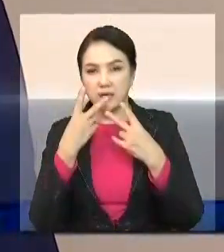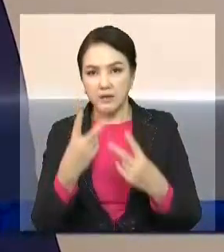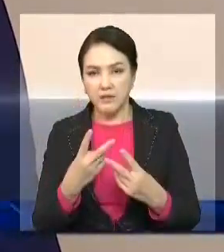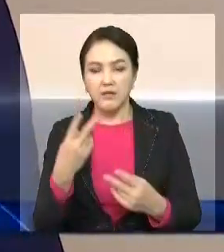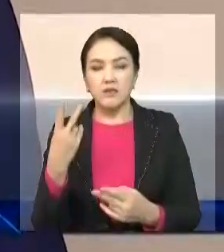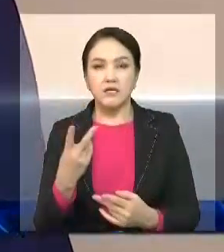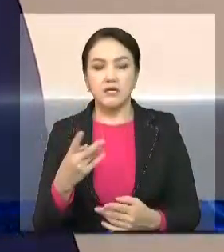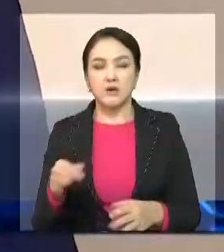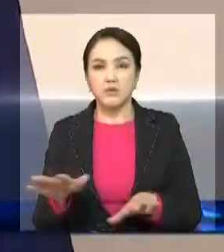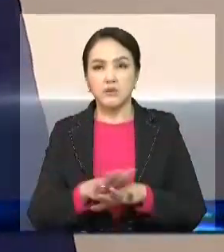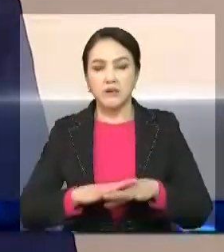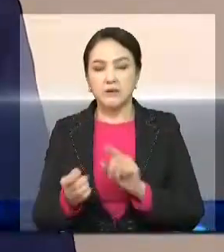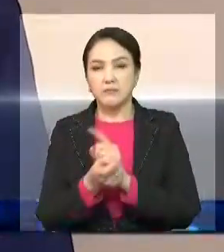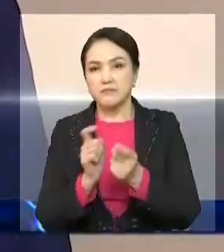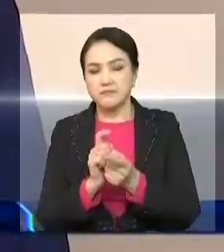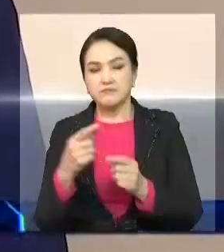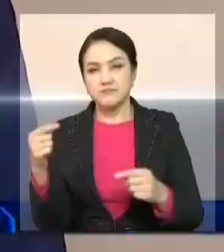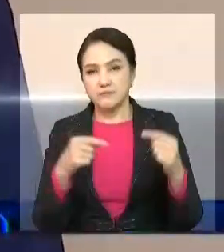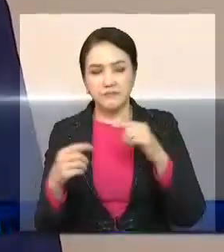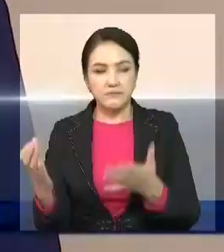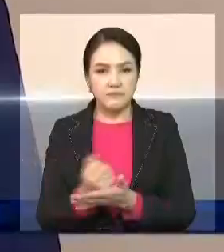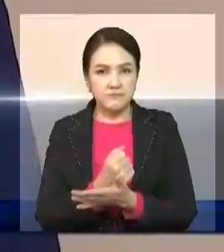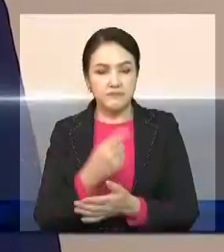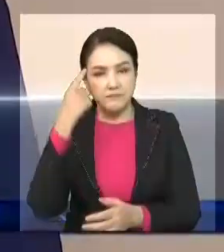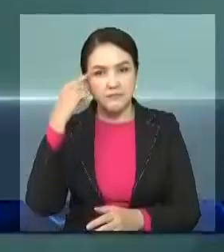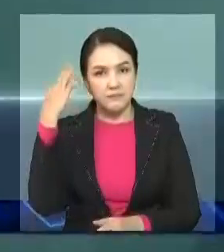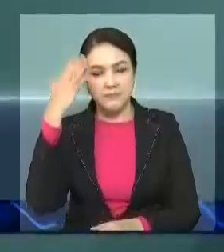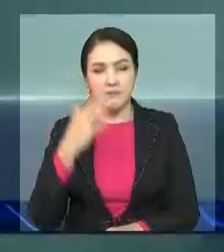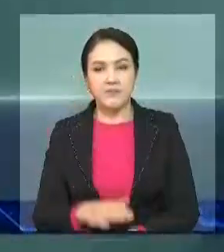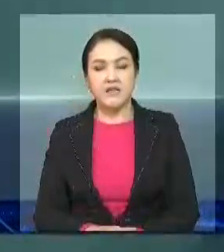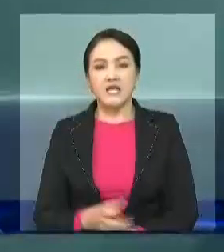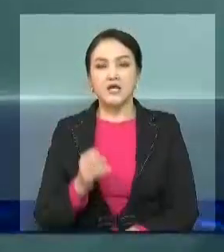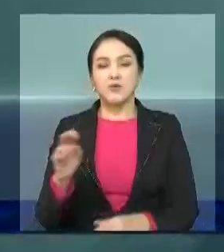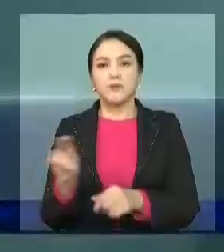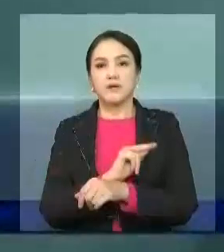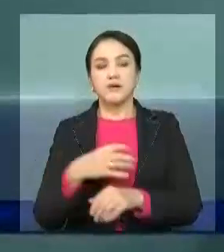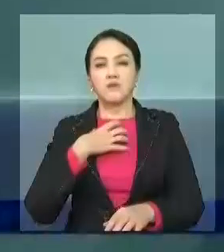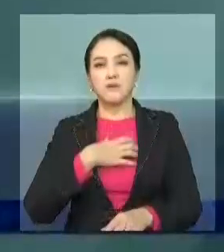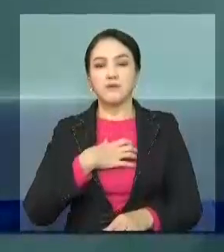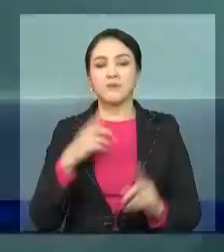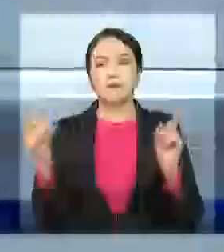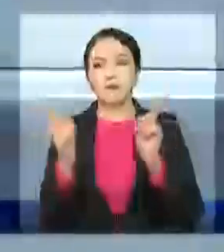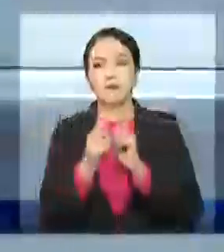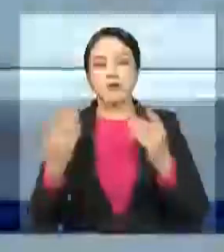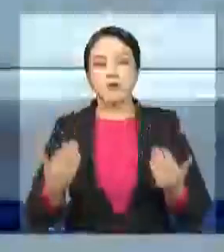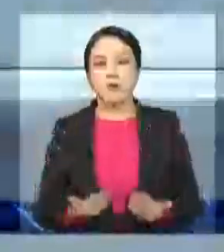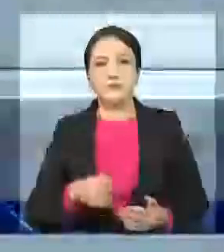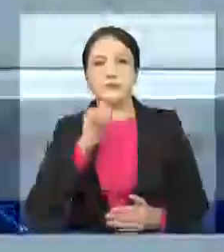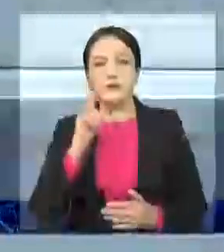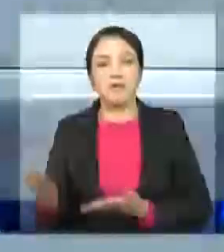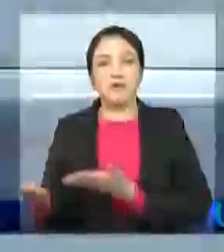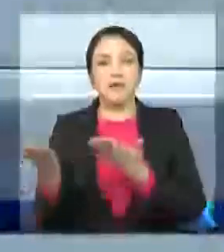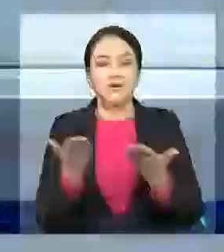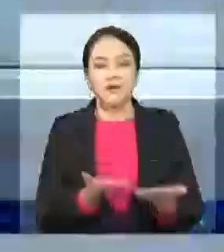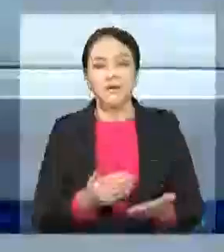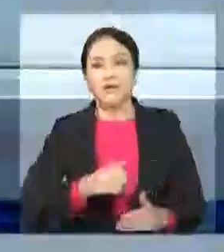екі ортадағы дау бір-бірімен табысалады деп ойлаймыз. Тәлімдік тәрбиелік маңызы мол кездесуге өңір жастары арнайы шақырылды.